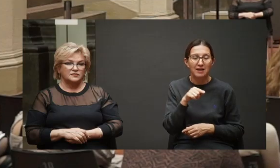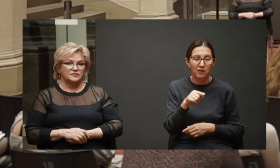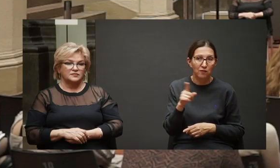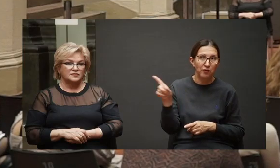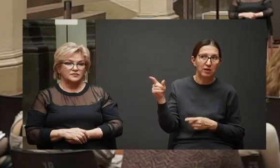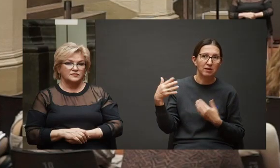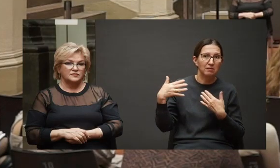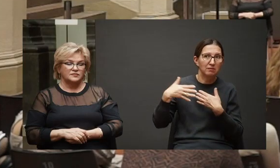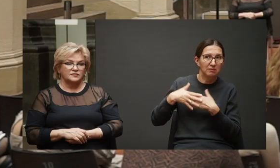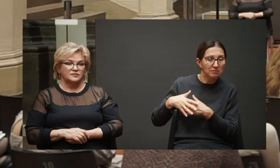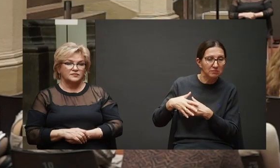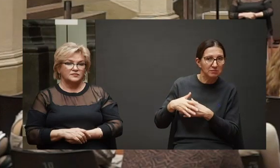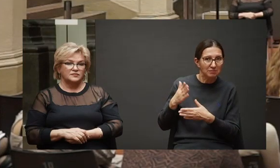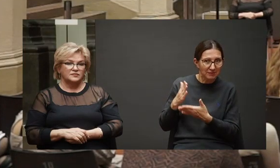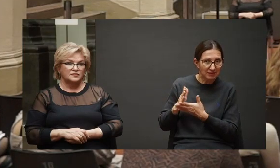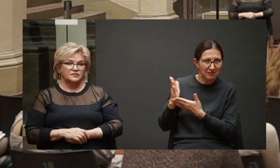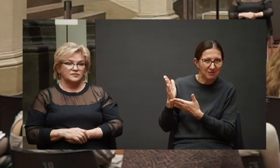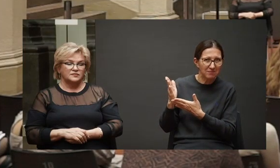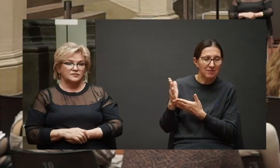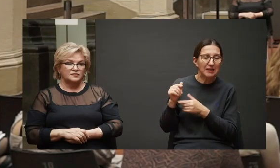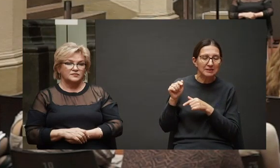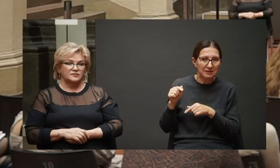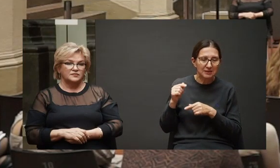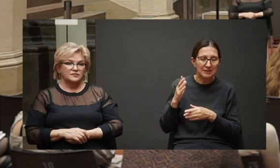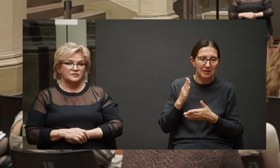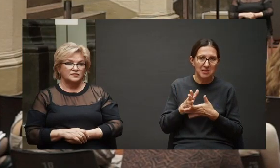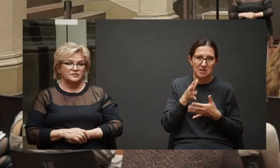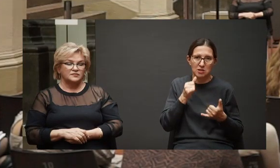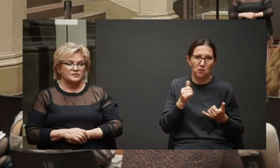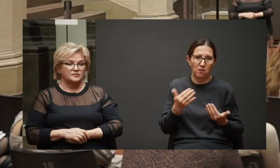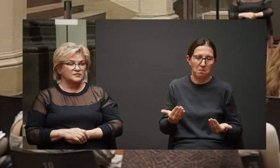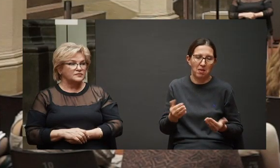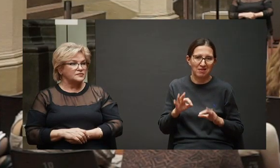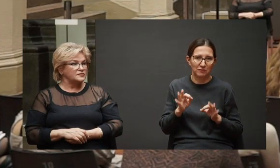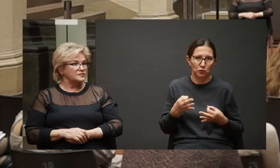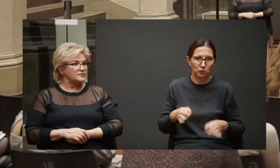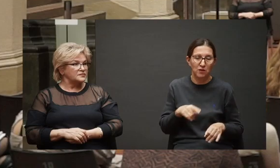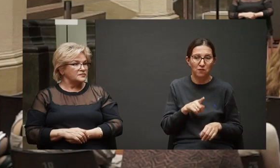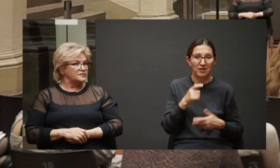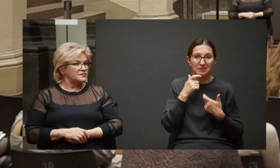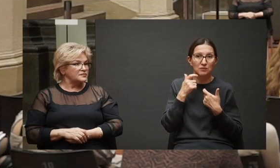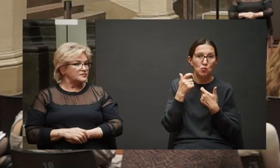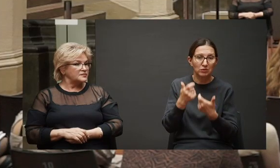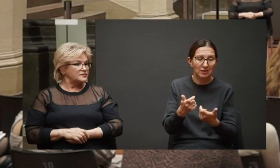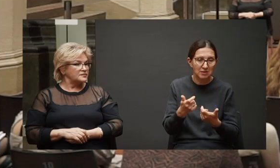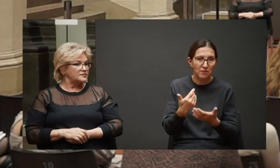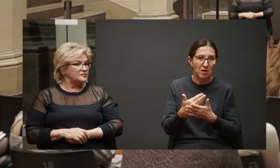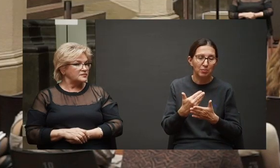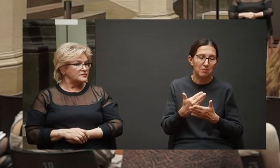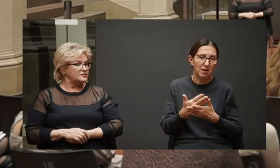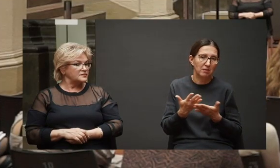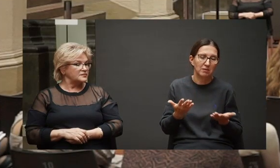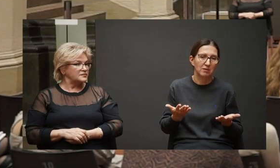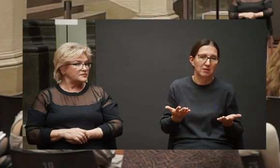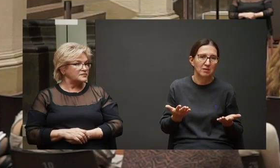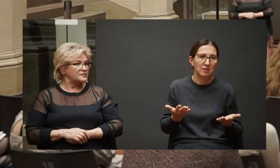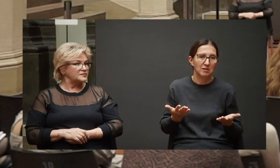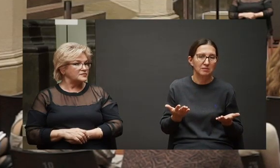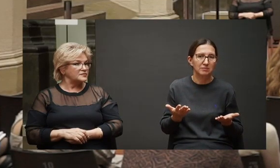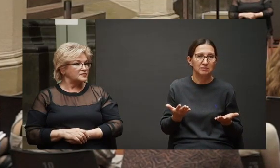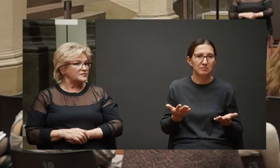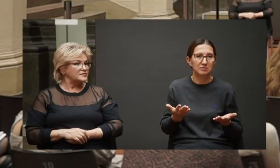ним сопрягаетесь, и здесь происходит современное искусство. Вы смотрите на произведение